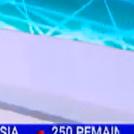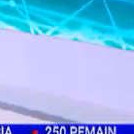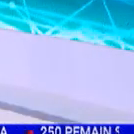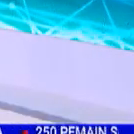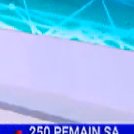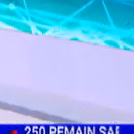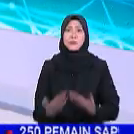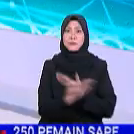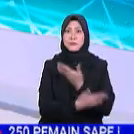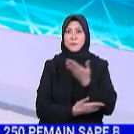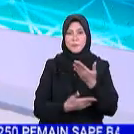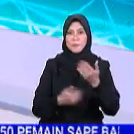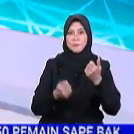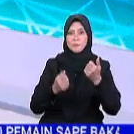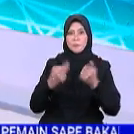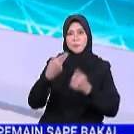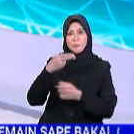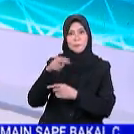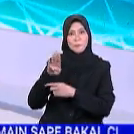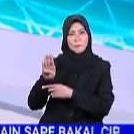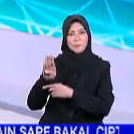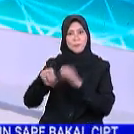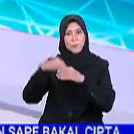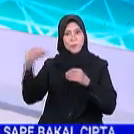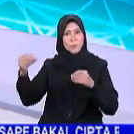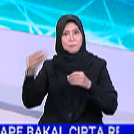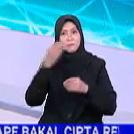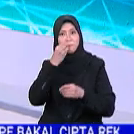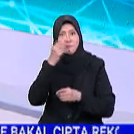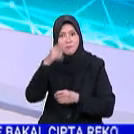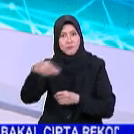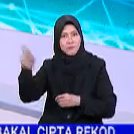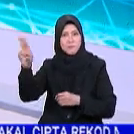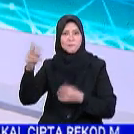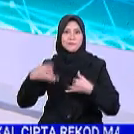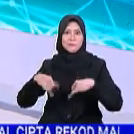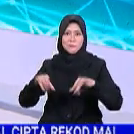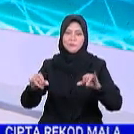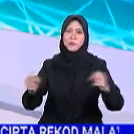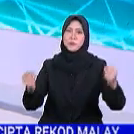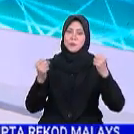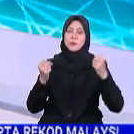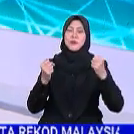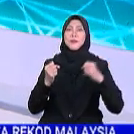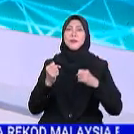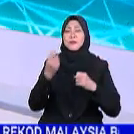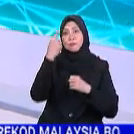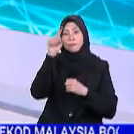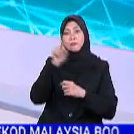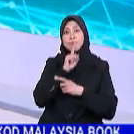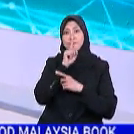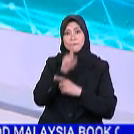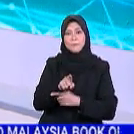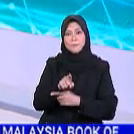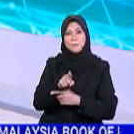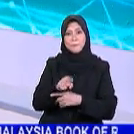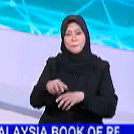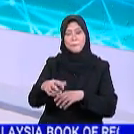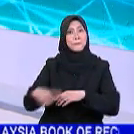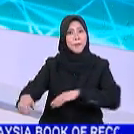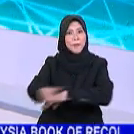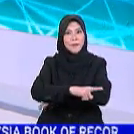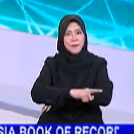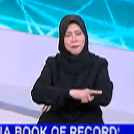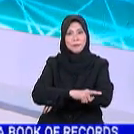Kedudukan negara sebagai hub pengeluaran makanan halal terus diperkukuh. Ini bakal direalisasi pertubuhan peladang